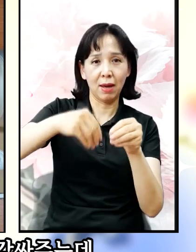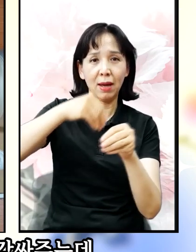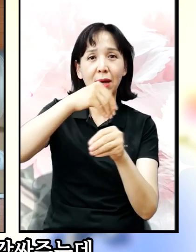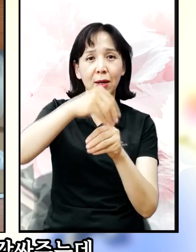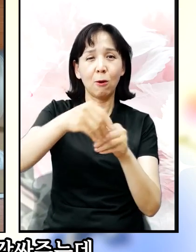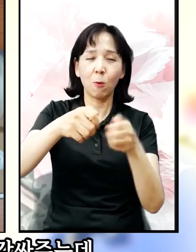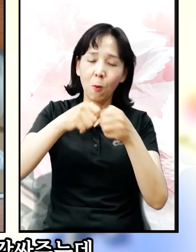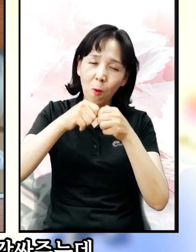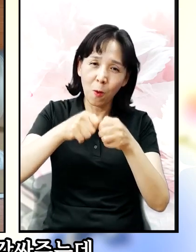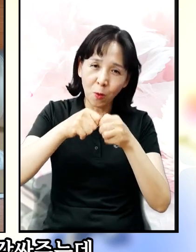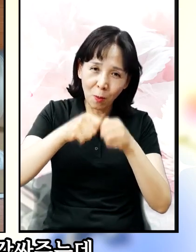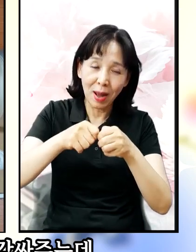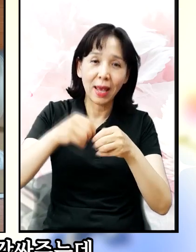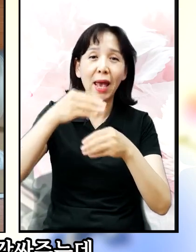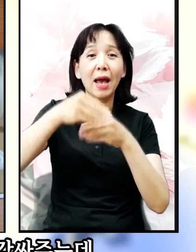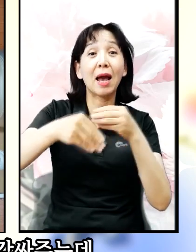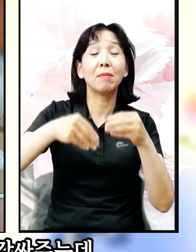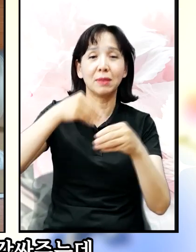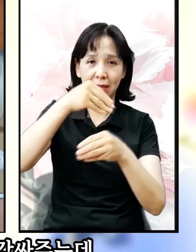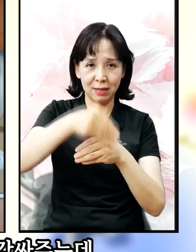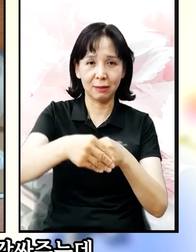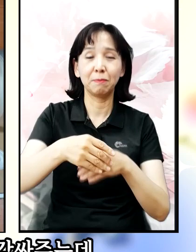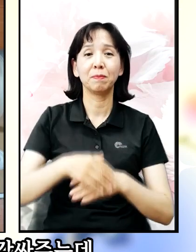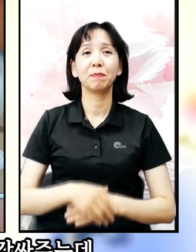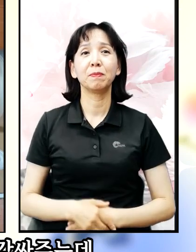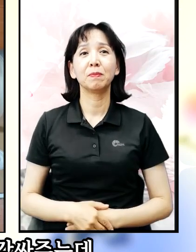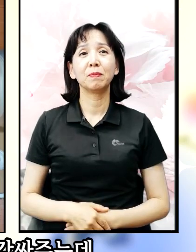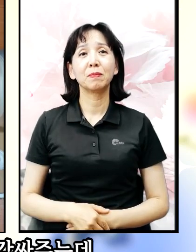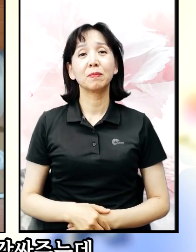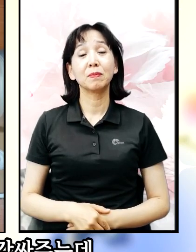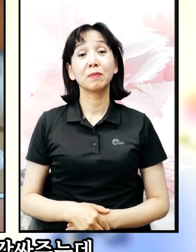이 아이를 꼼꼼하도록 감싸주는데